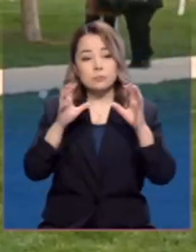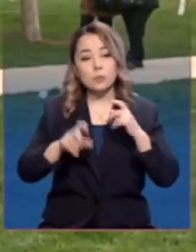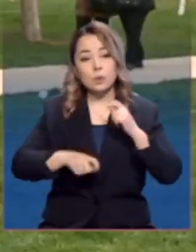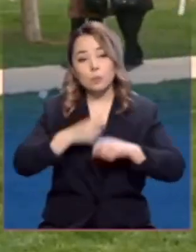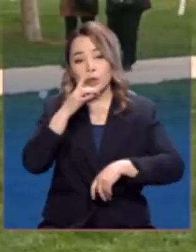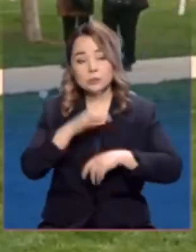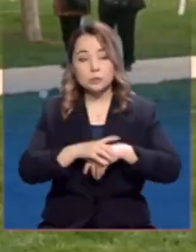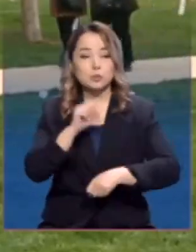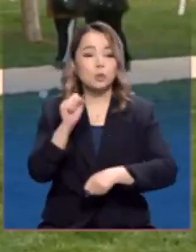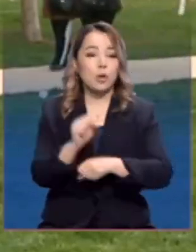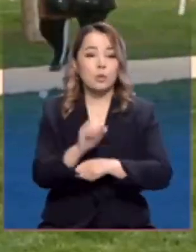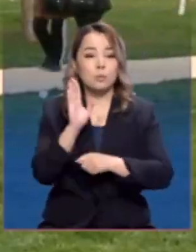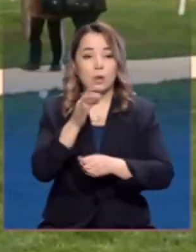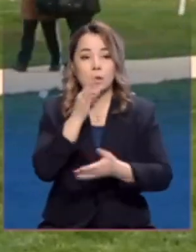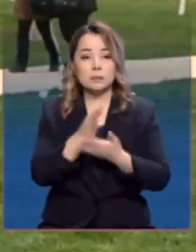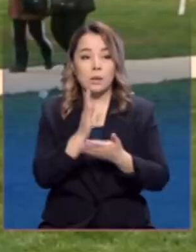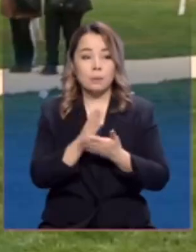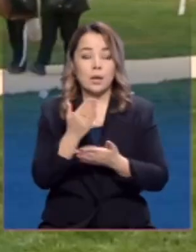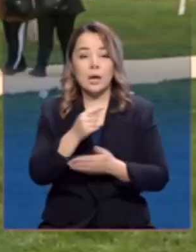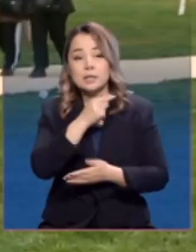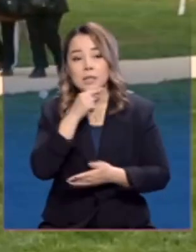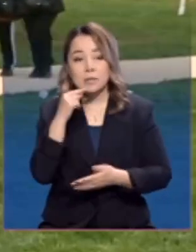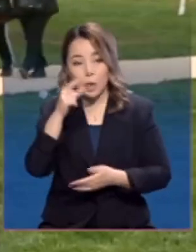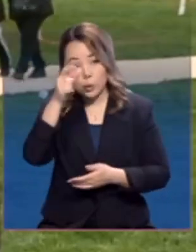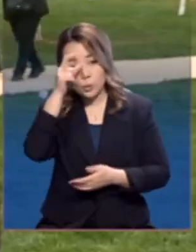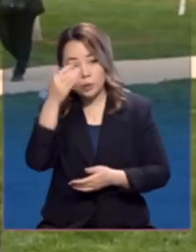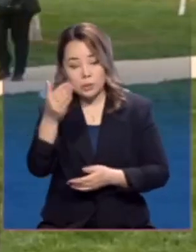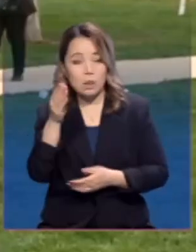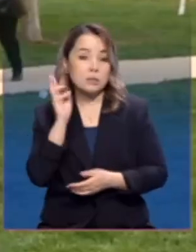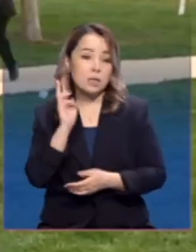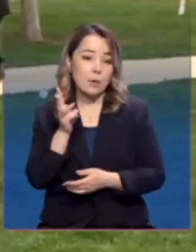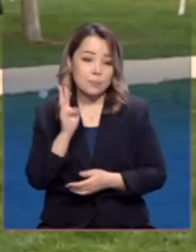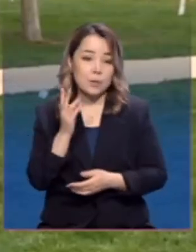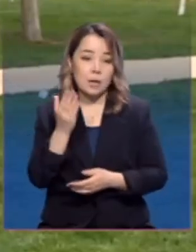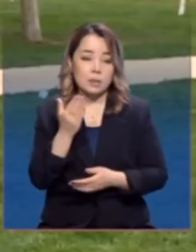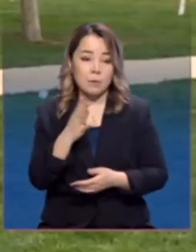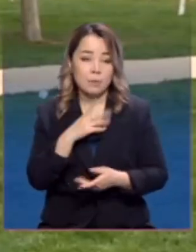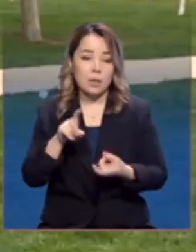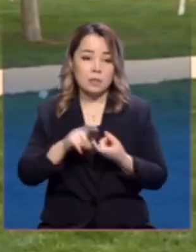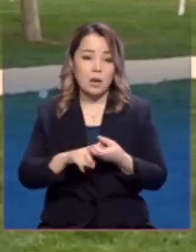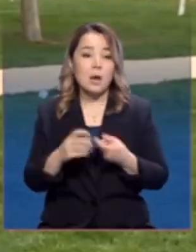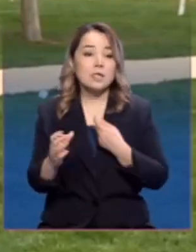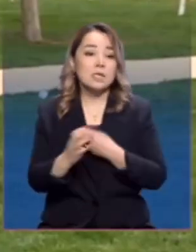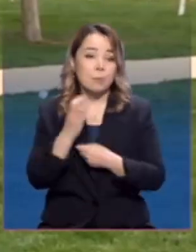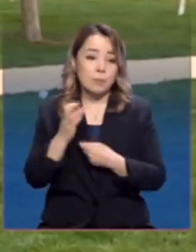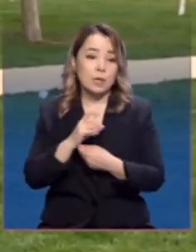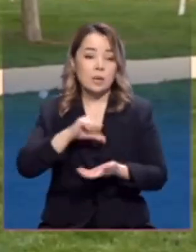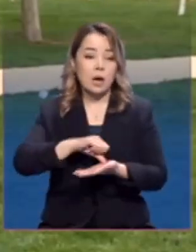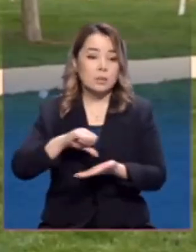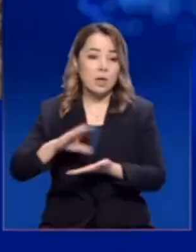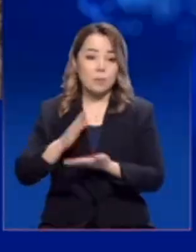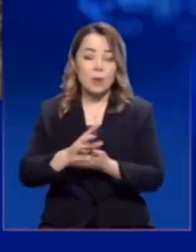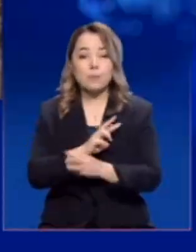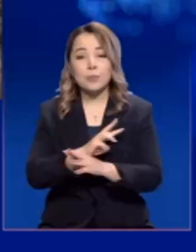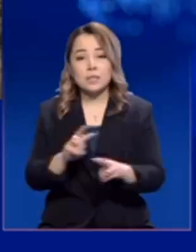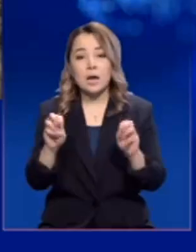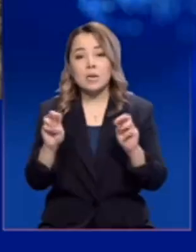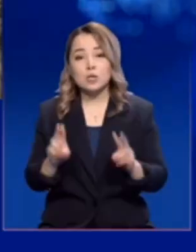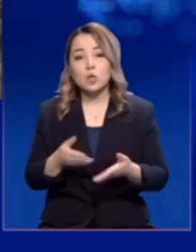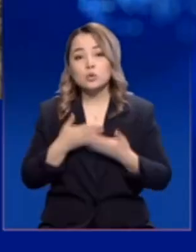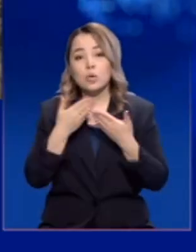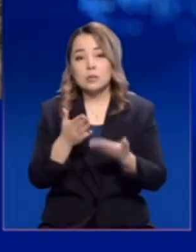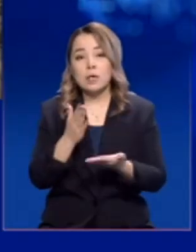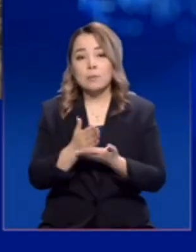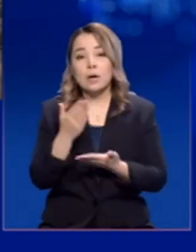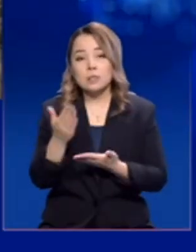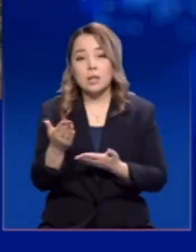оны тоқтатамыз деген еді. Ал Ресейдің Түркиядағы елшілігі параллель импортқа қатысты тиісті министрліктерге арнайы сұрау